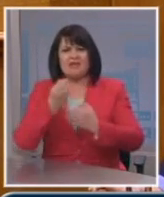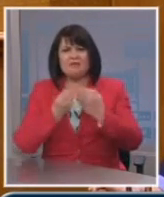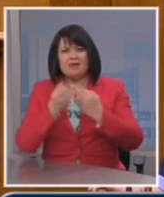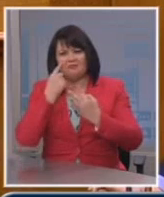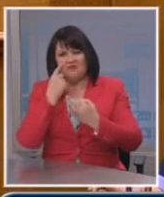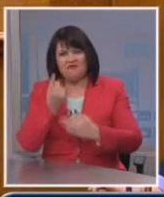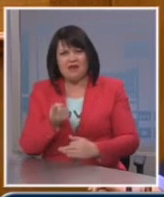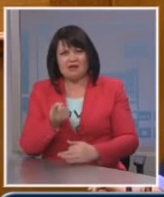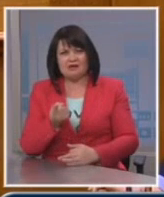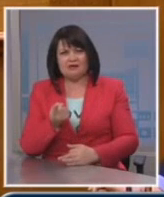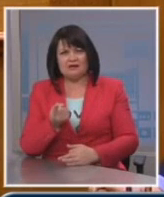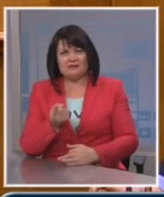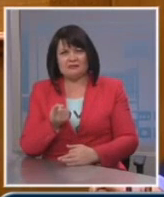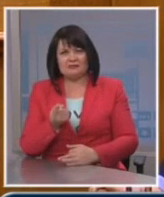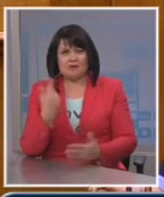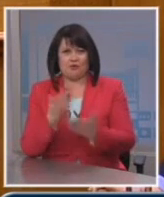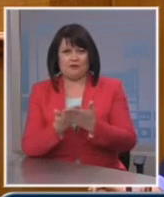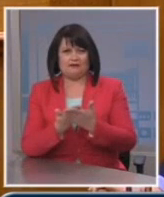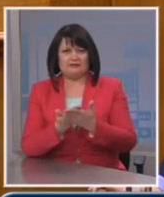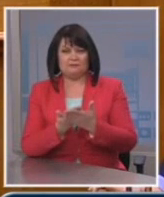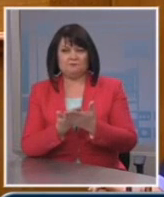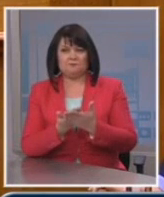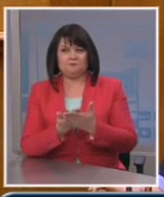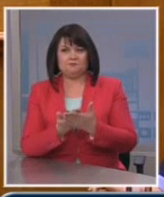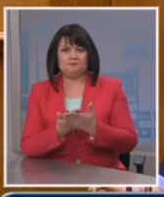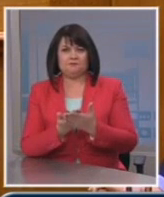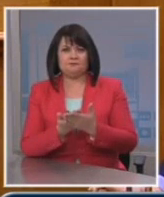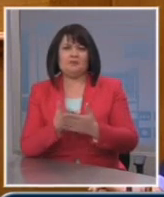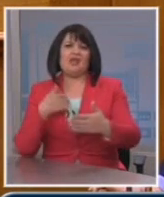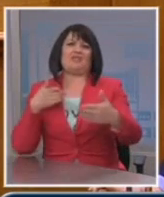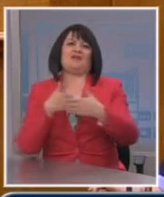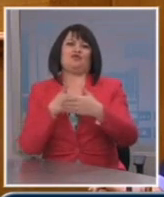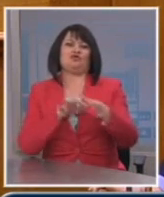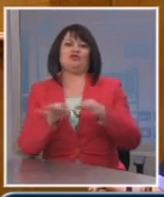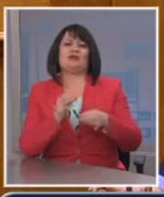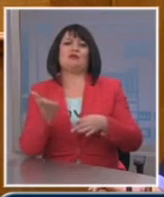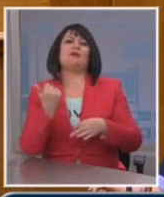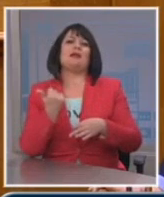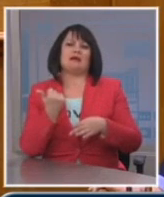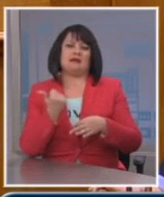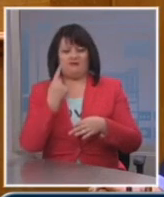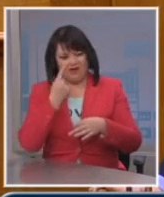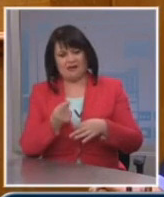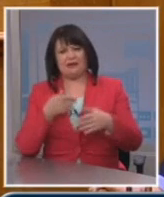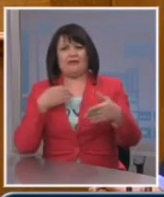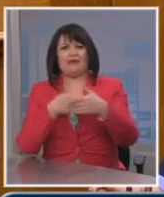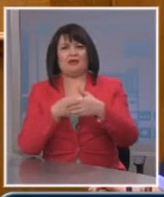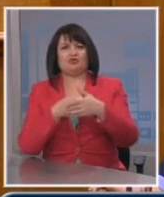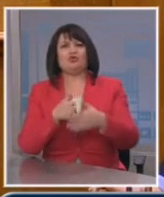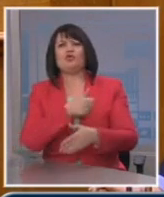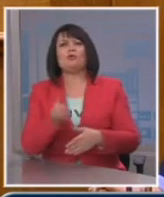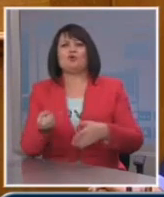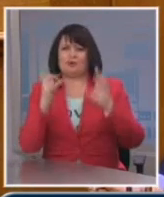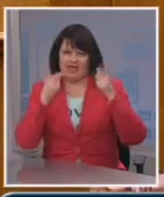αναδεικνύει περίτρανα το στρατηγικό αδιέξοδο στο οποίο έχει περιπέσει όχι μόνο το κόμμα της